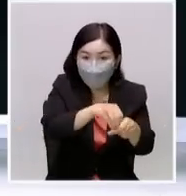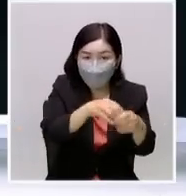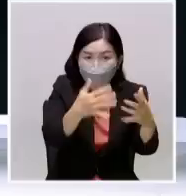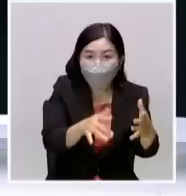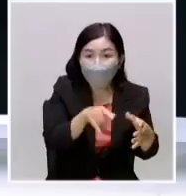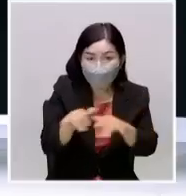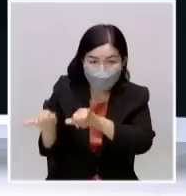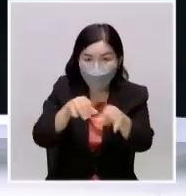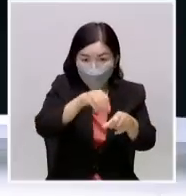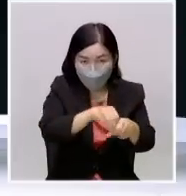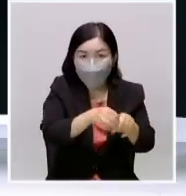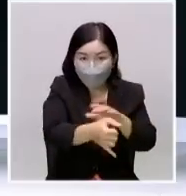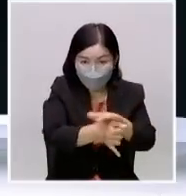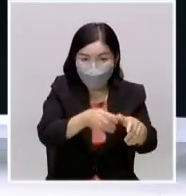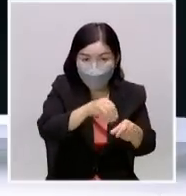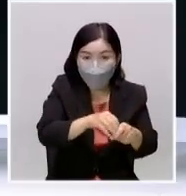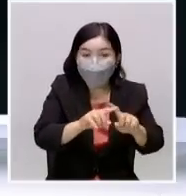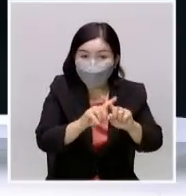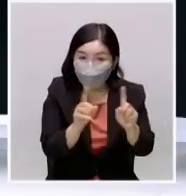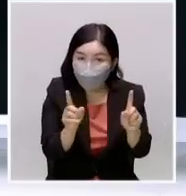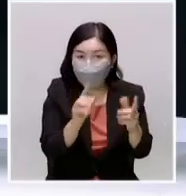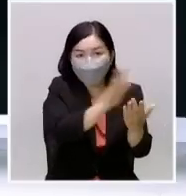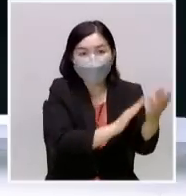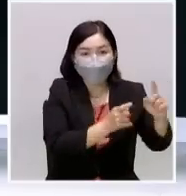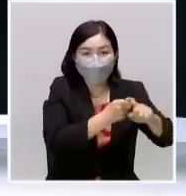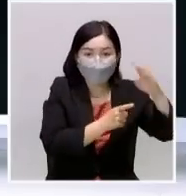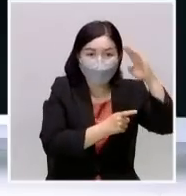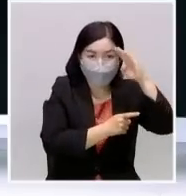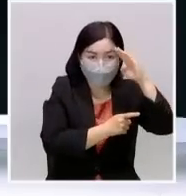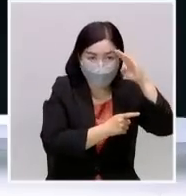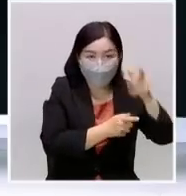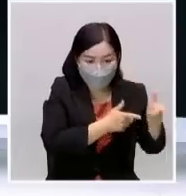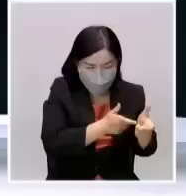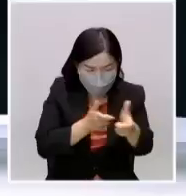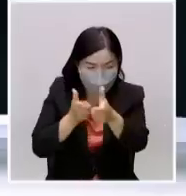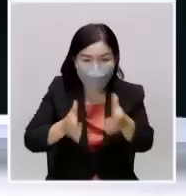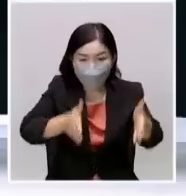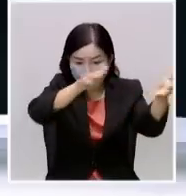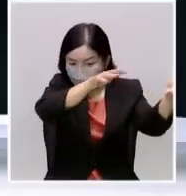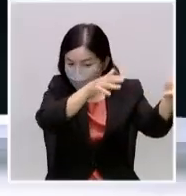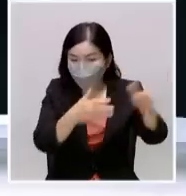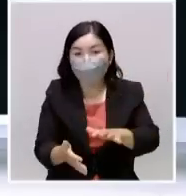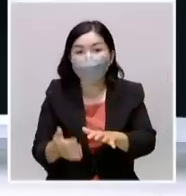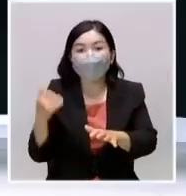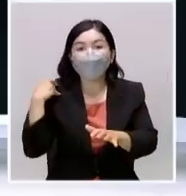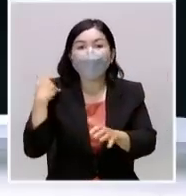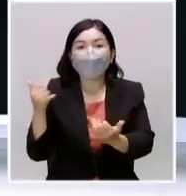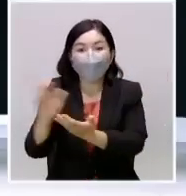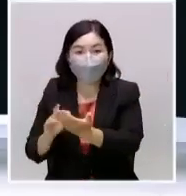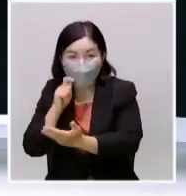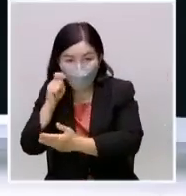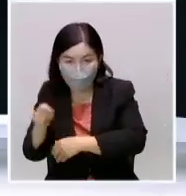งครามหลบเข้าไปอยู่ในนั้นนะคะแล้วก็เกิดเหตุการณ์ที่รัสเซียเนี่ยบุกไปนะคะใช้อาวุธโจมตีที่โรงละครแห่งนี้เบื้องต้นยูเ